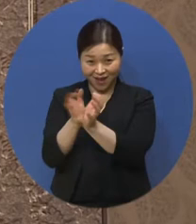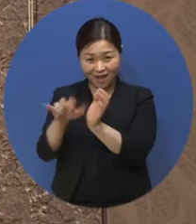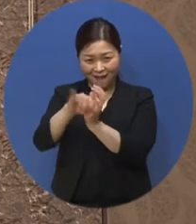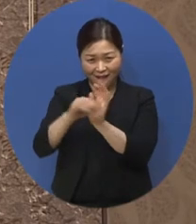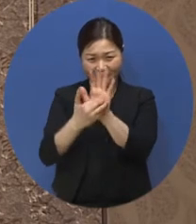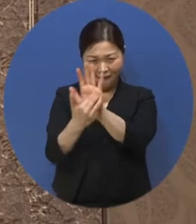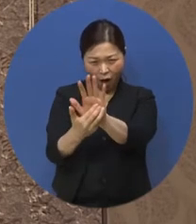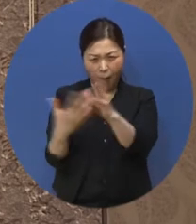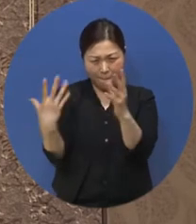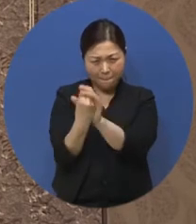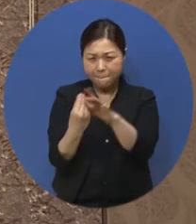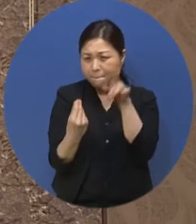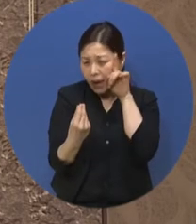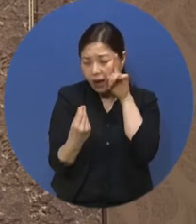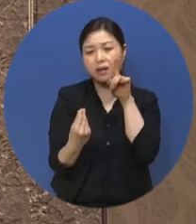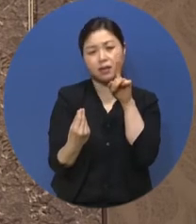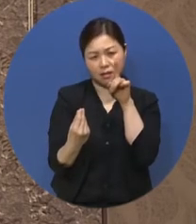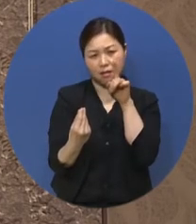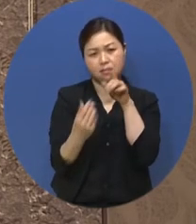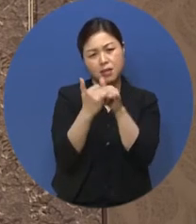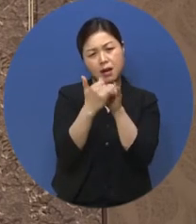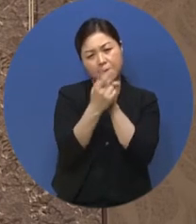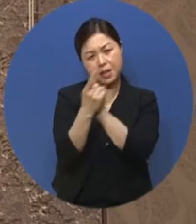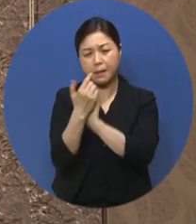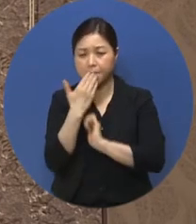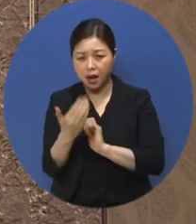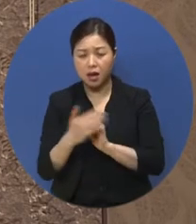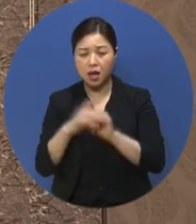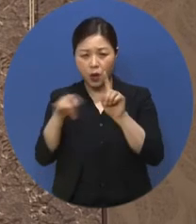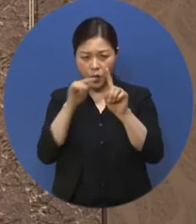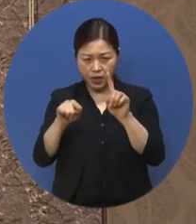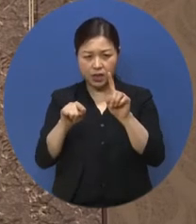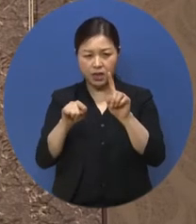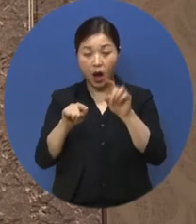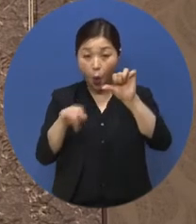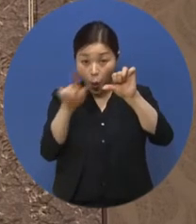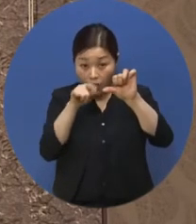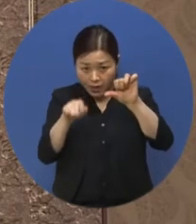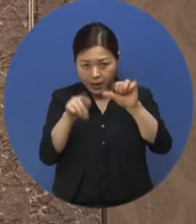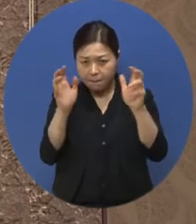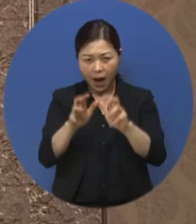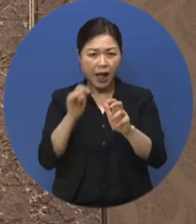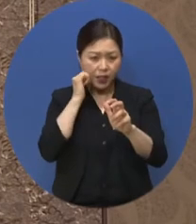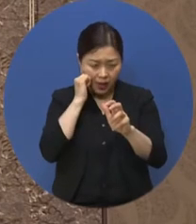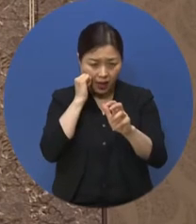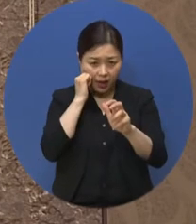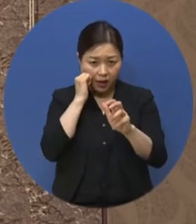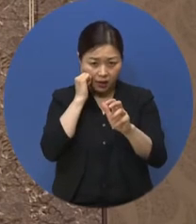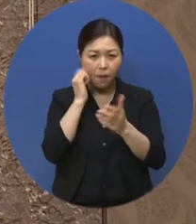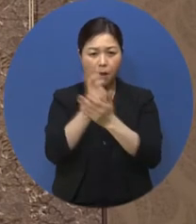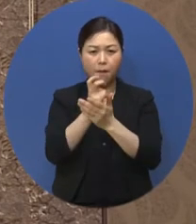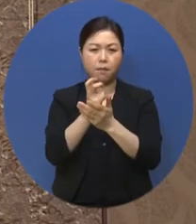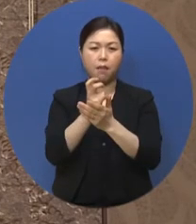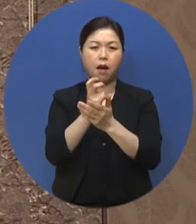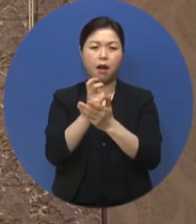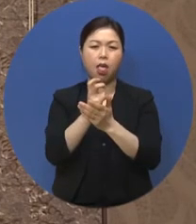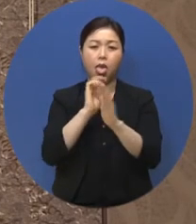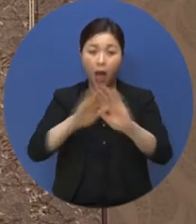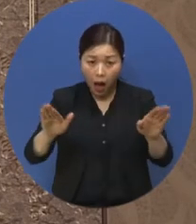좀 완화되고 네. 그다음에 뭐 5인 규제 풀려지고 네. 이런 게 되면 그때는 조금 나아지겠죠.